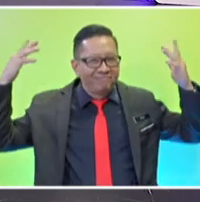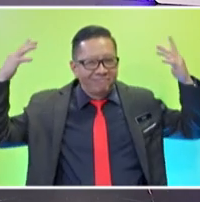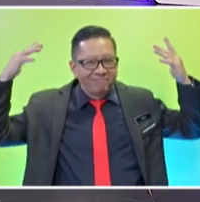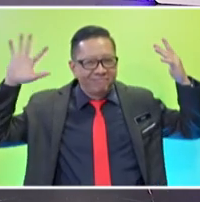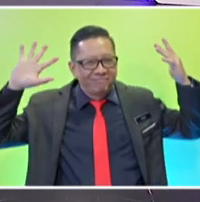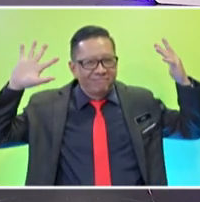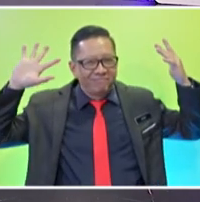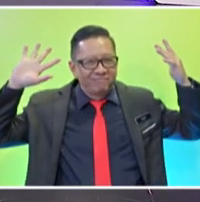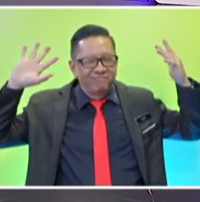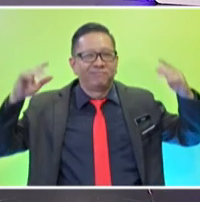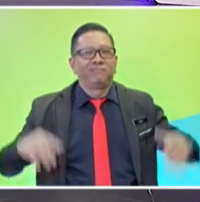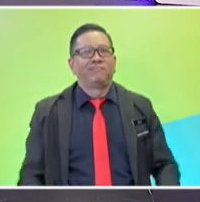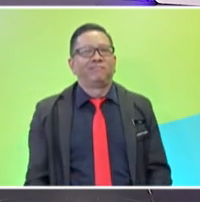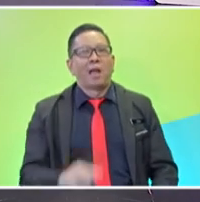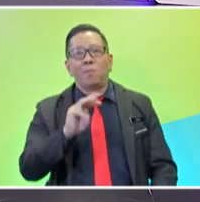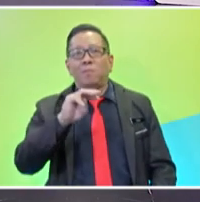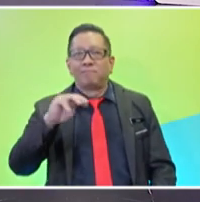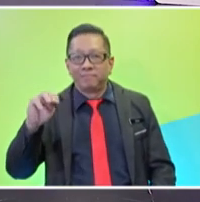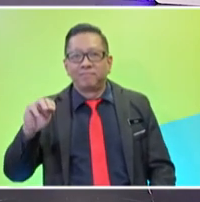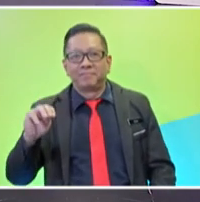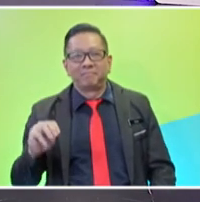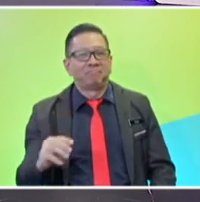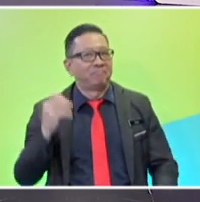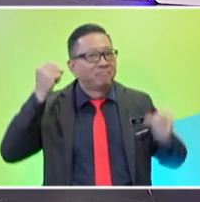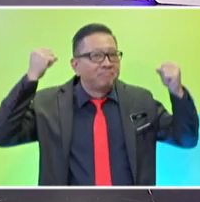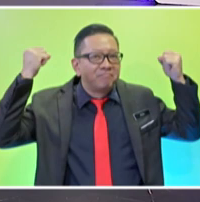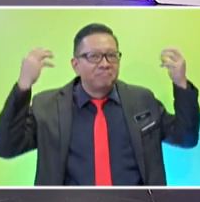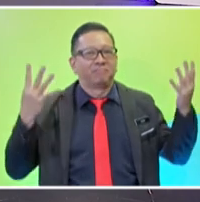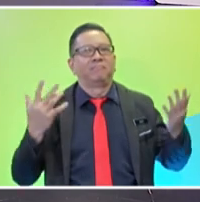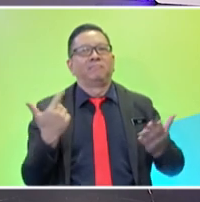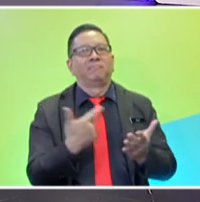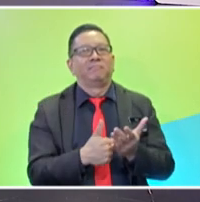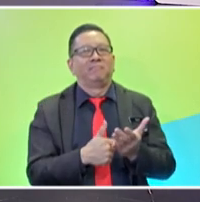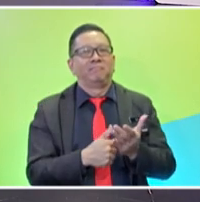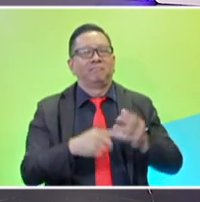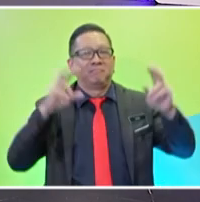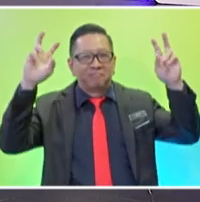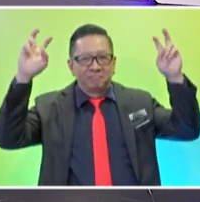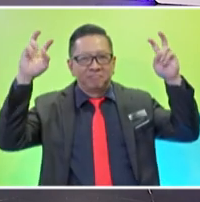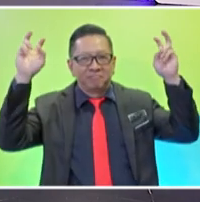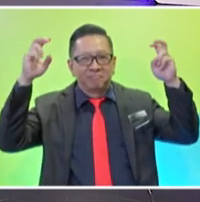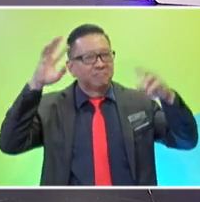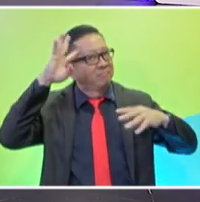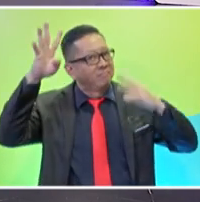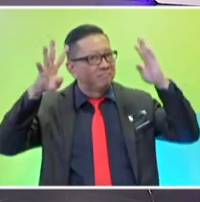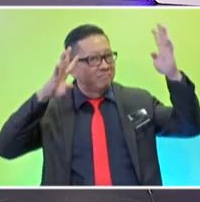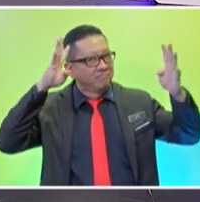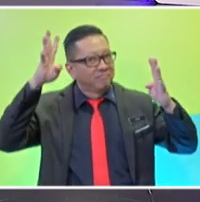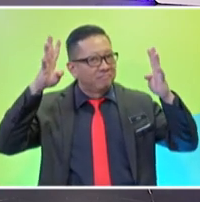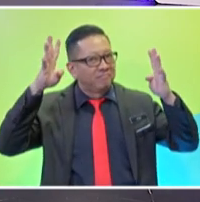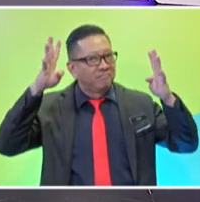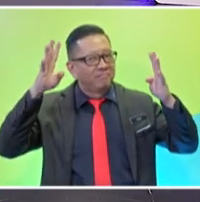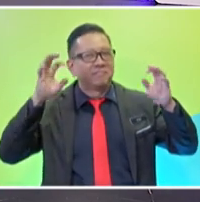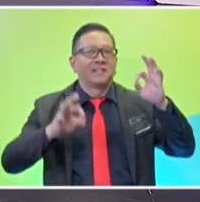hari ini dan murid-murid di rumah sana mungkin banyak lagi apakah kreatif yang ada semua anak buat di rumah sana Baik ada